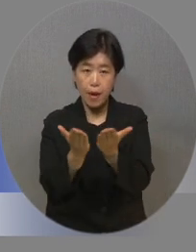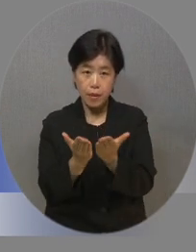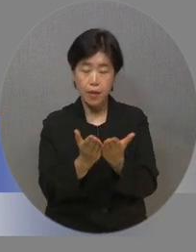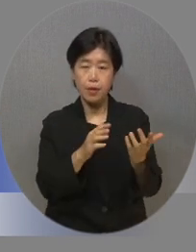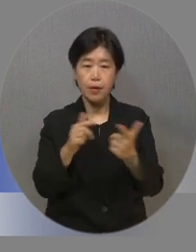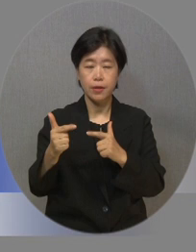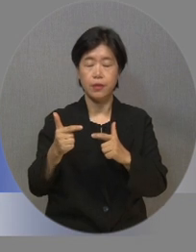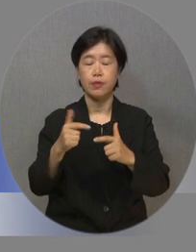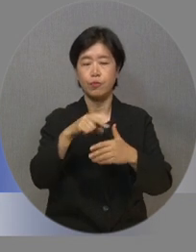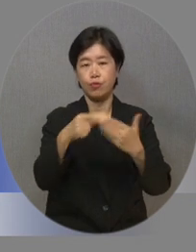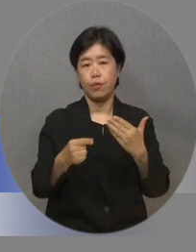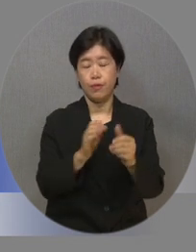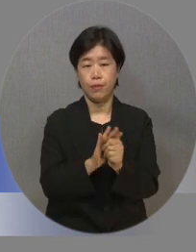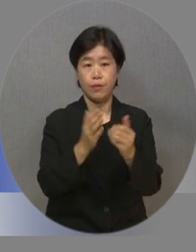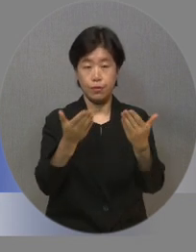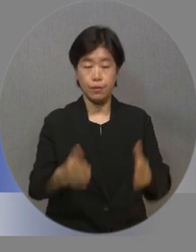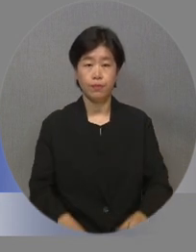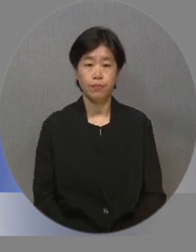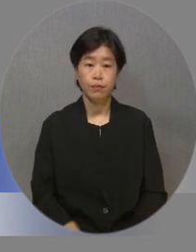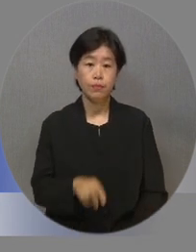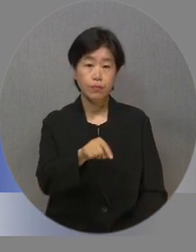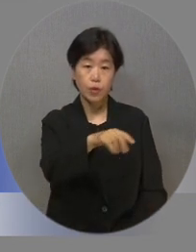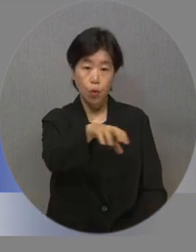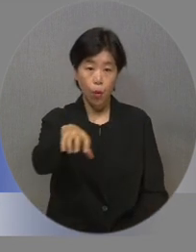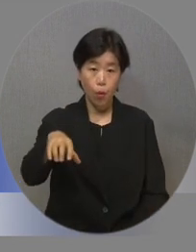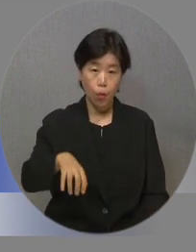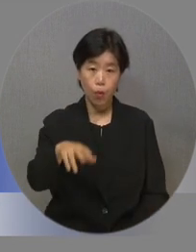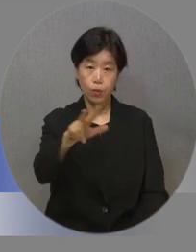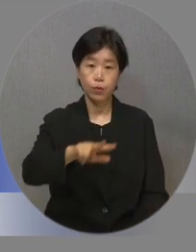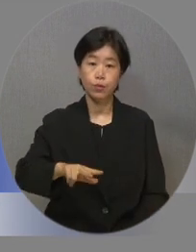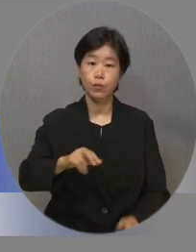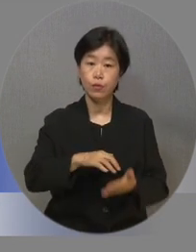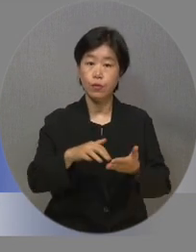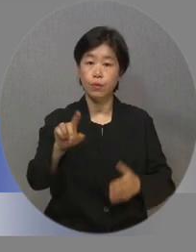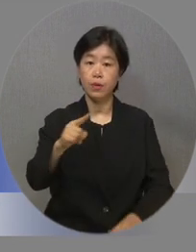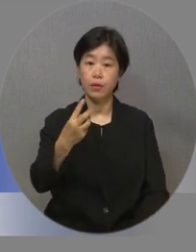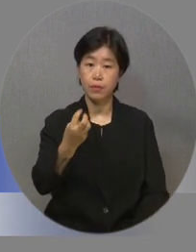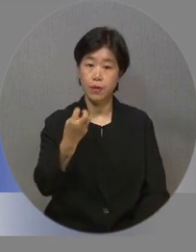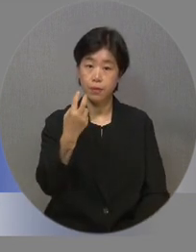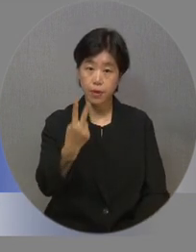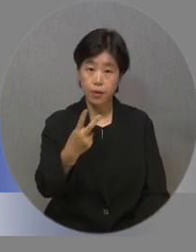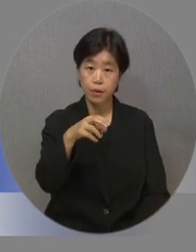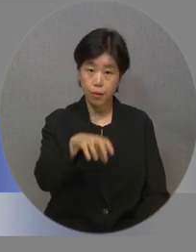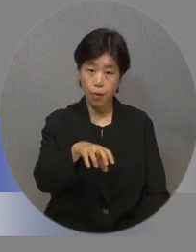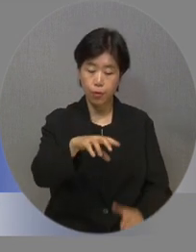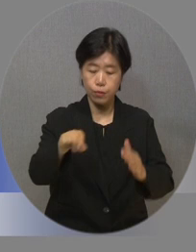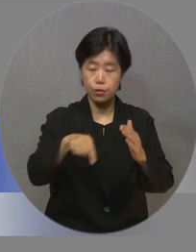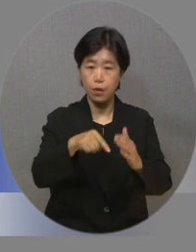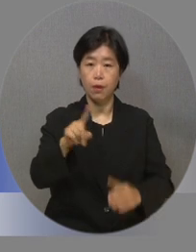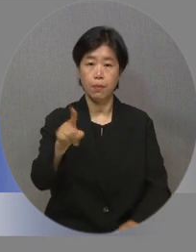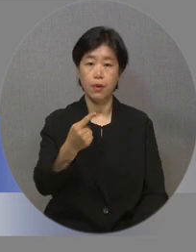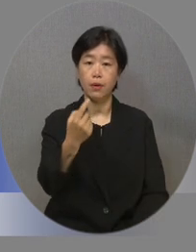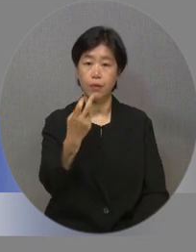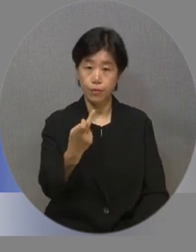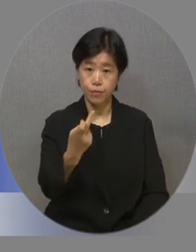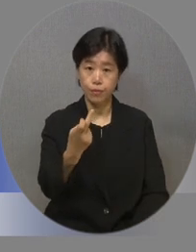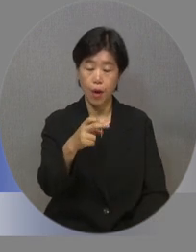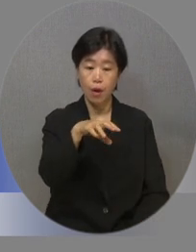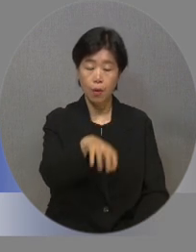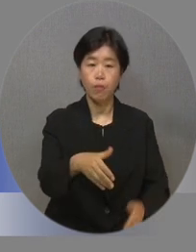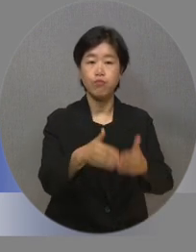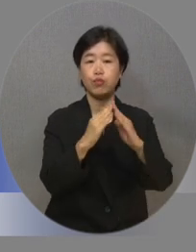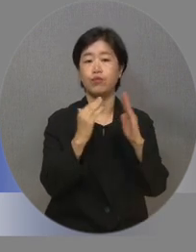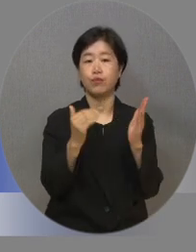여행사업인데요 현재 열린 관광지는 전국 100 서른두개소로 이중 112개소의 조성이